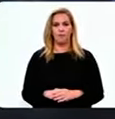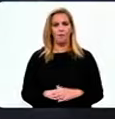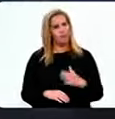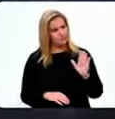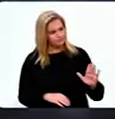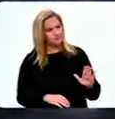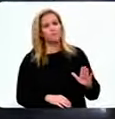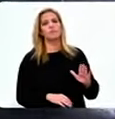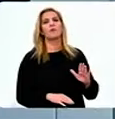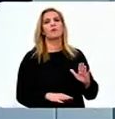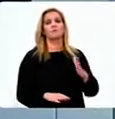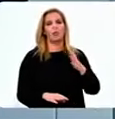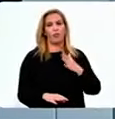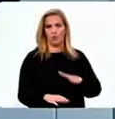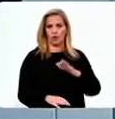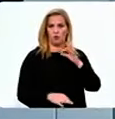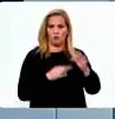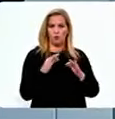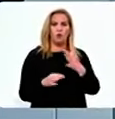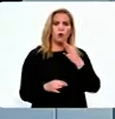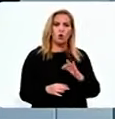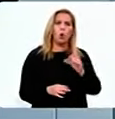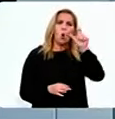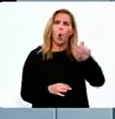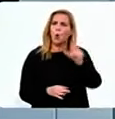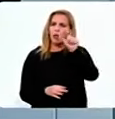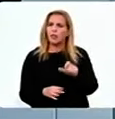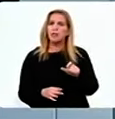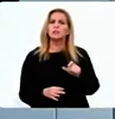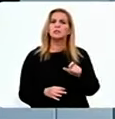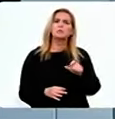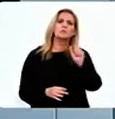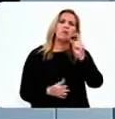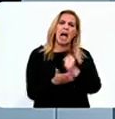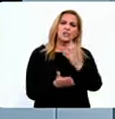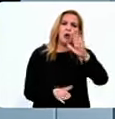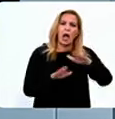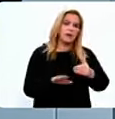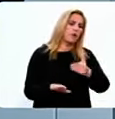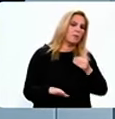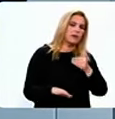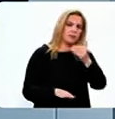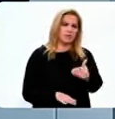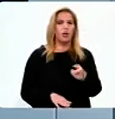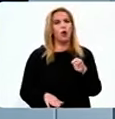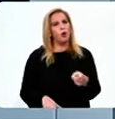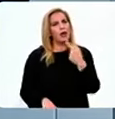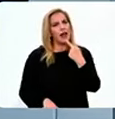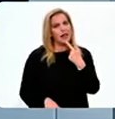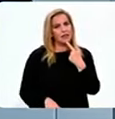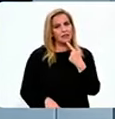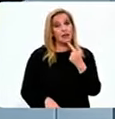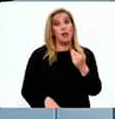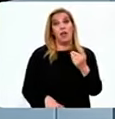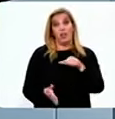ο καθένας κρίνεται και από τα προηγούμενα του και από τα τωρινά του. Ναι, ναι. Εγώ θα μπορούσα να σου πω τώρα τα λες αυτά, Δημήτρη Παπανότητα, επειδή σε διέγραψαν. Πριν τα βρίσκεις όλα μια